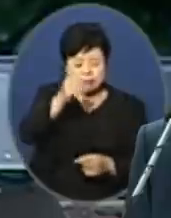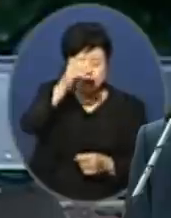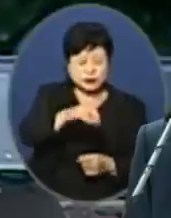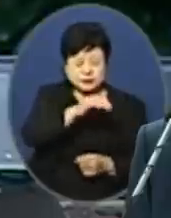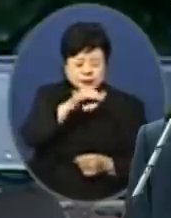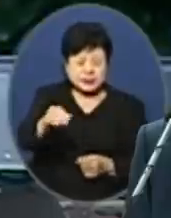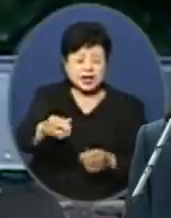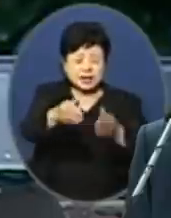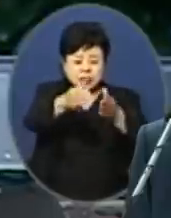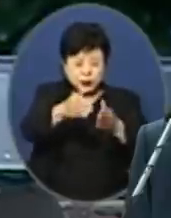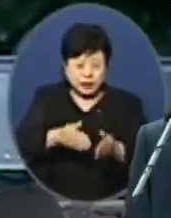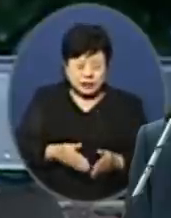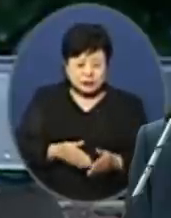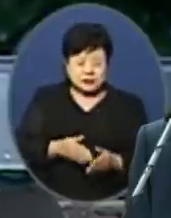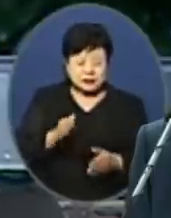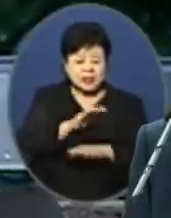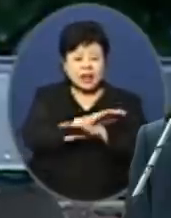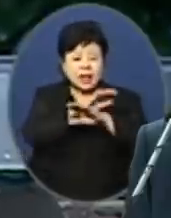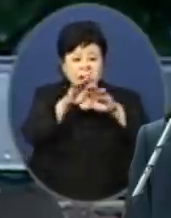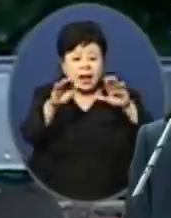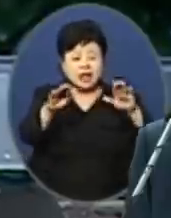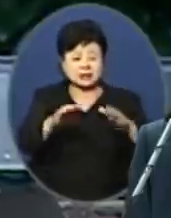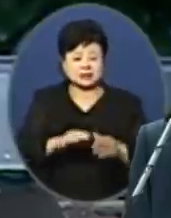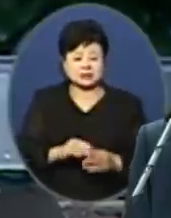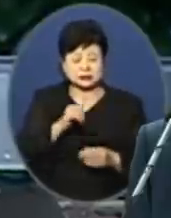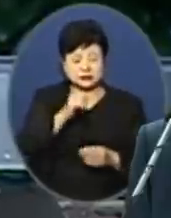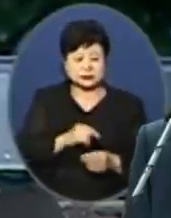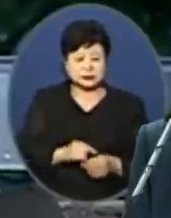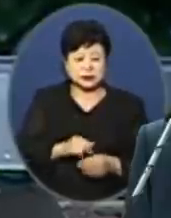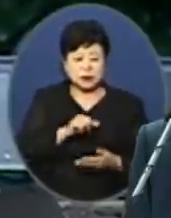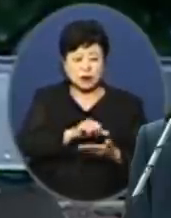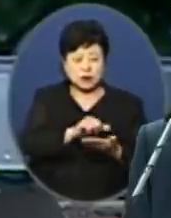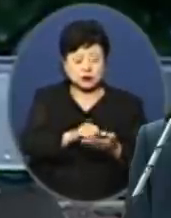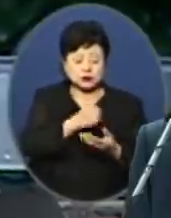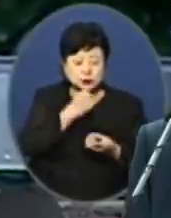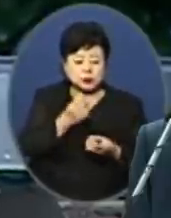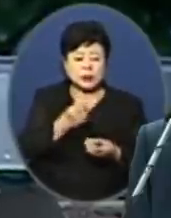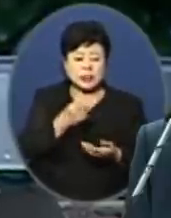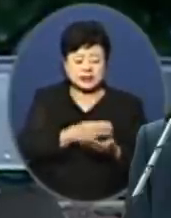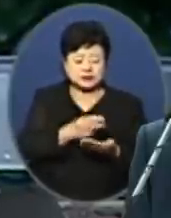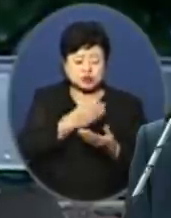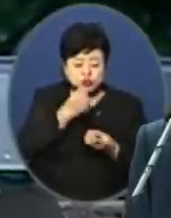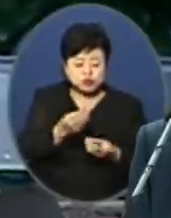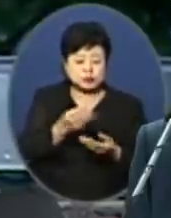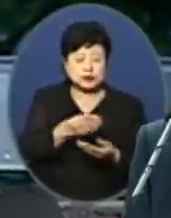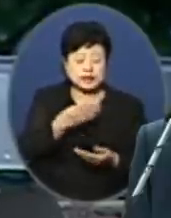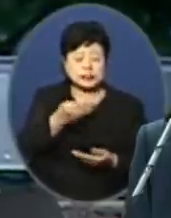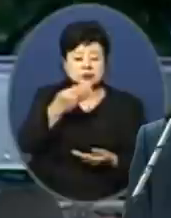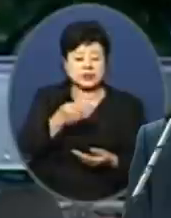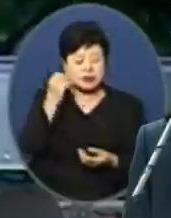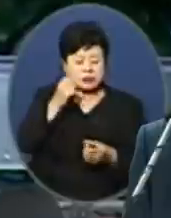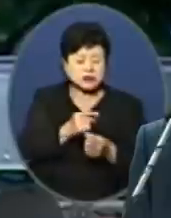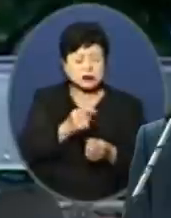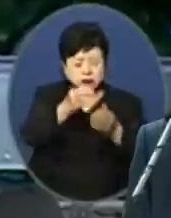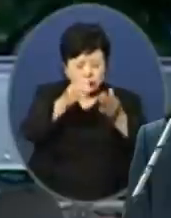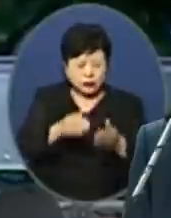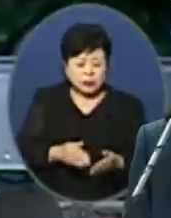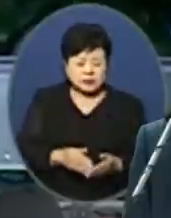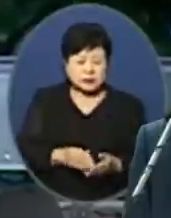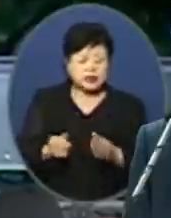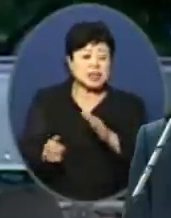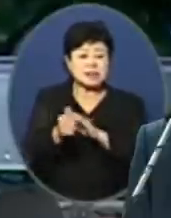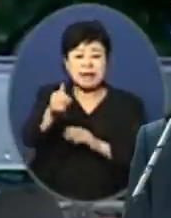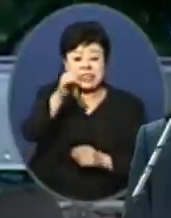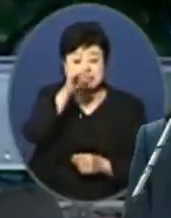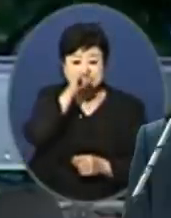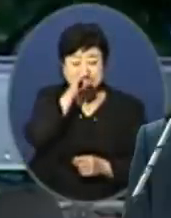십자가를 통해서 하늘을 바라보면 오중보험과 삼중축복 4차원의 영성을 통해서 어디에도 희망이